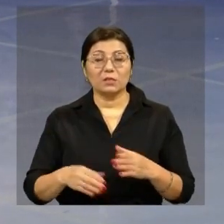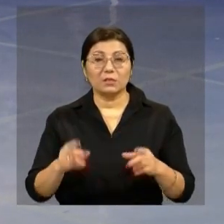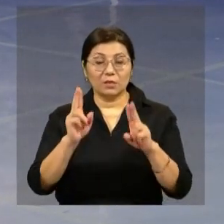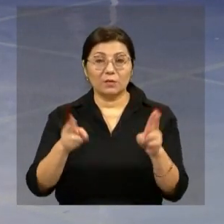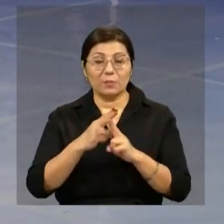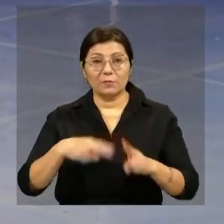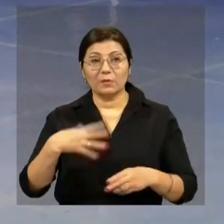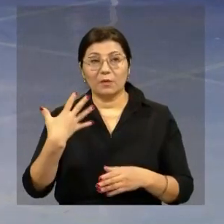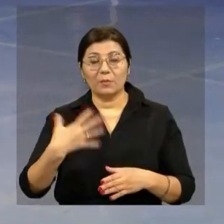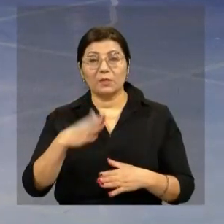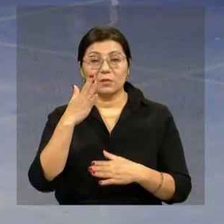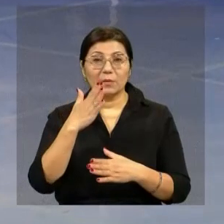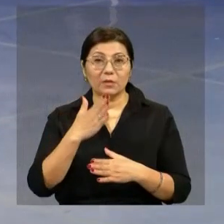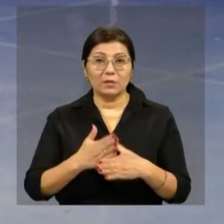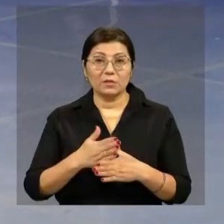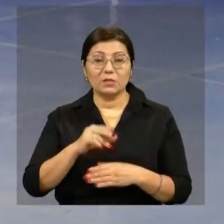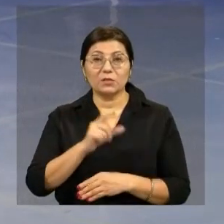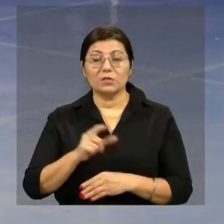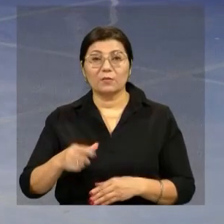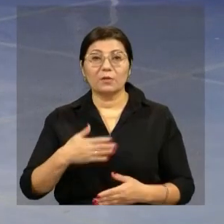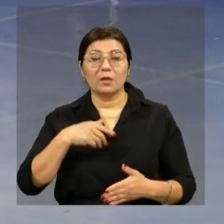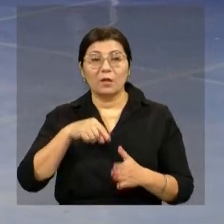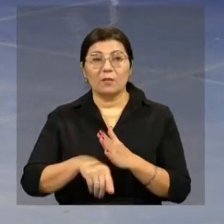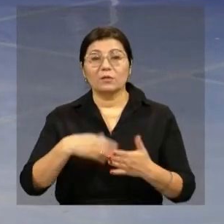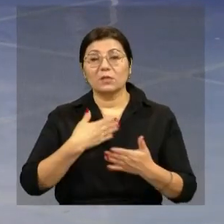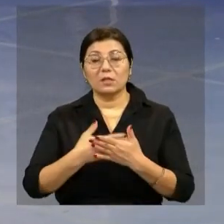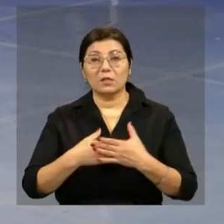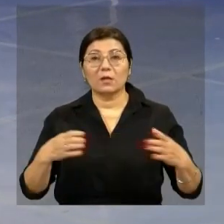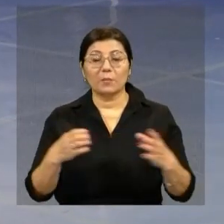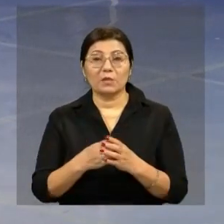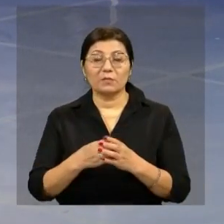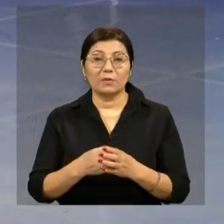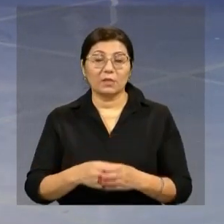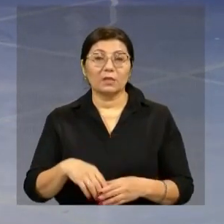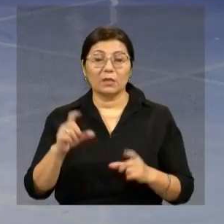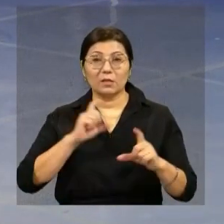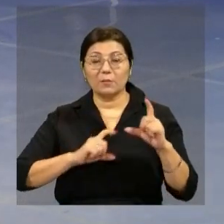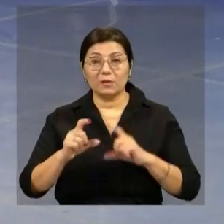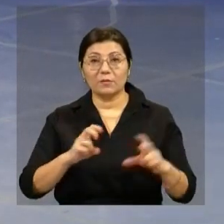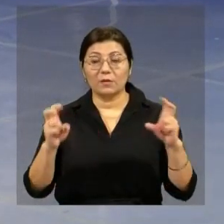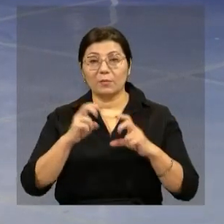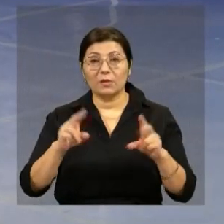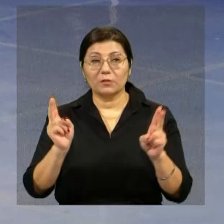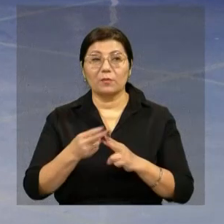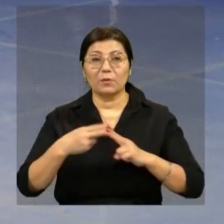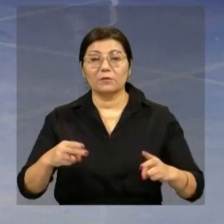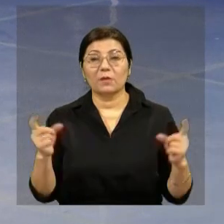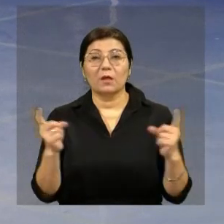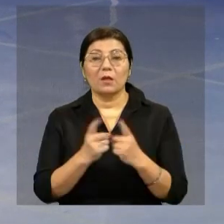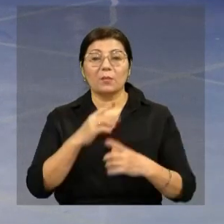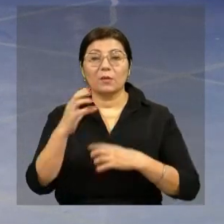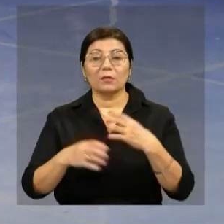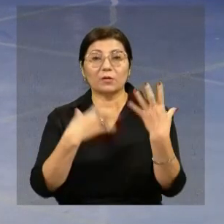порядка 5500 человек. В числе активных волонтерских отрядов – студенческие, экологические, поисковые клубы. В преддверии Международного